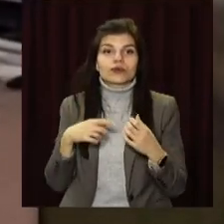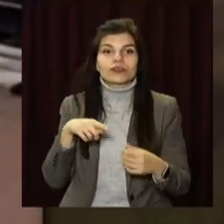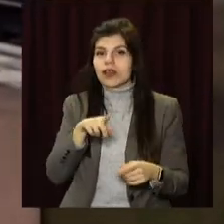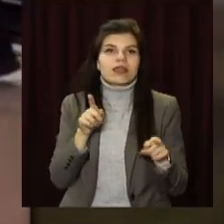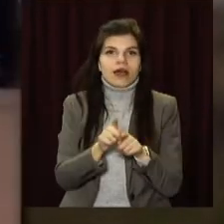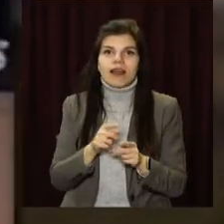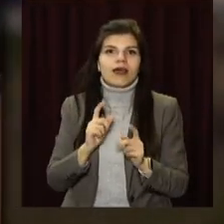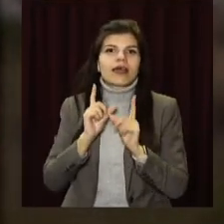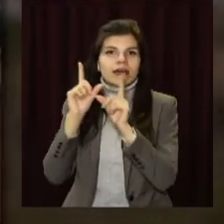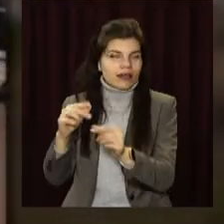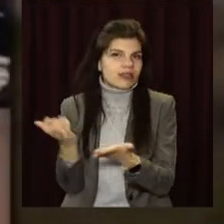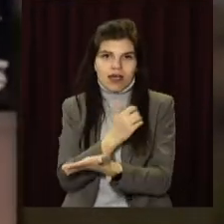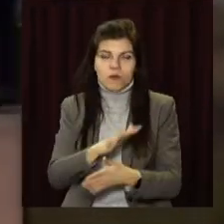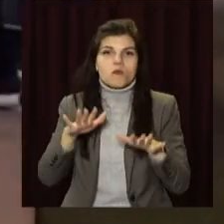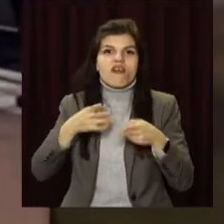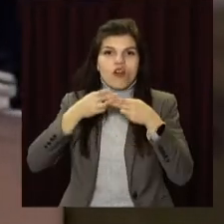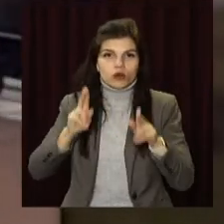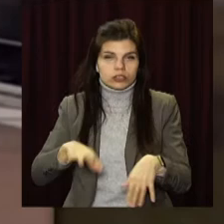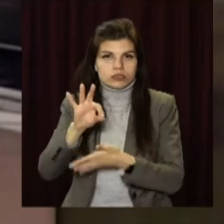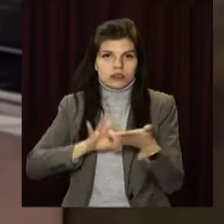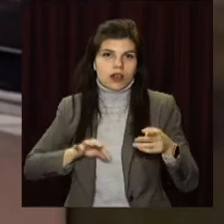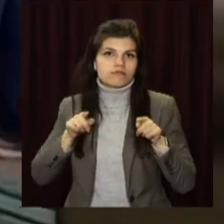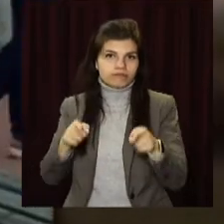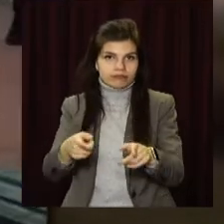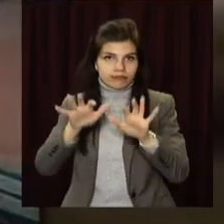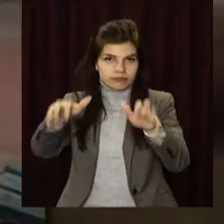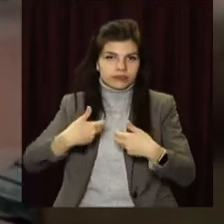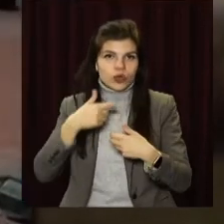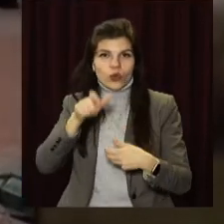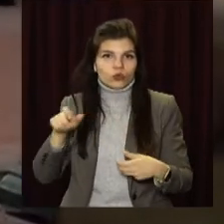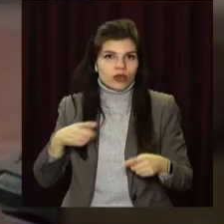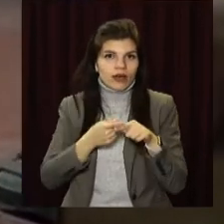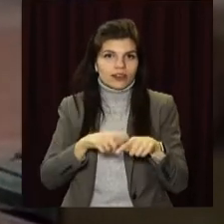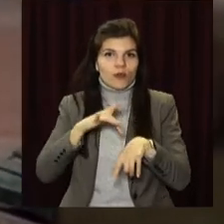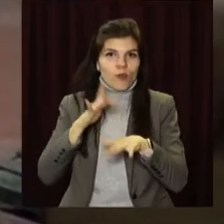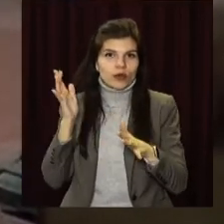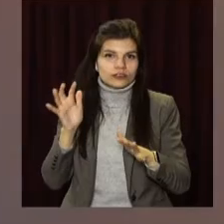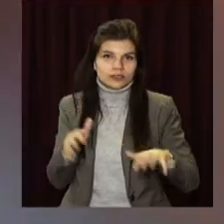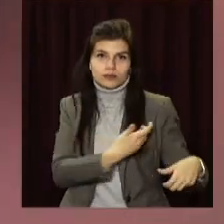і не доїхали. З вокзальної платформи їх одразу забрали до найближчого відділку правоохоронців.